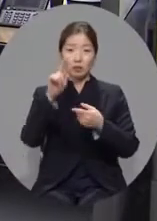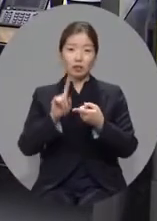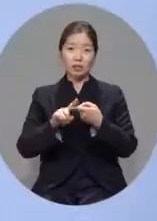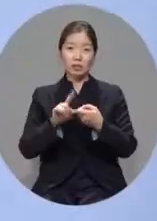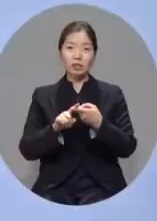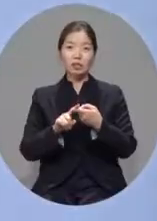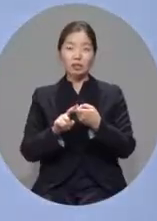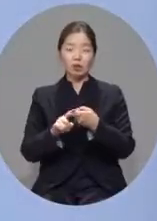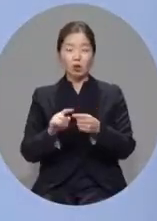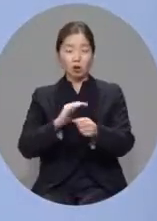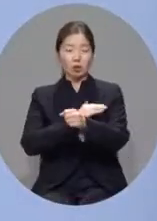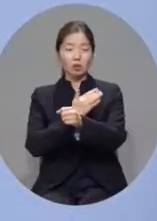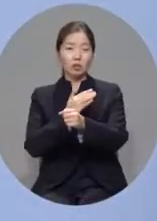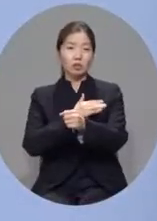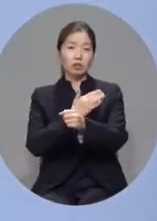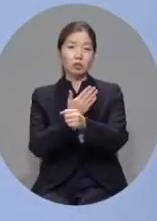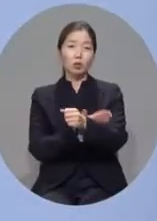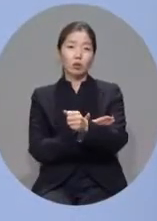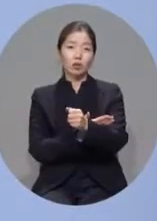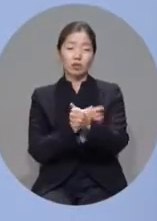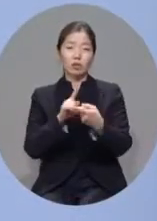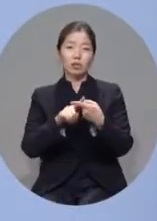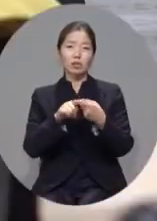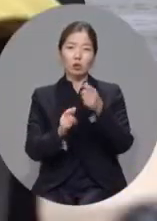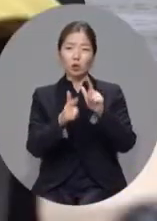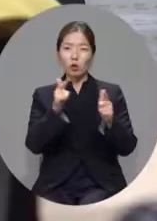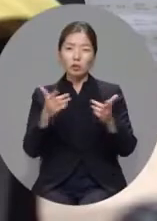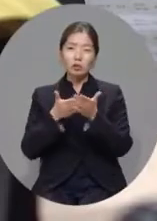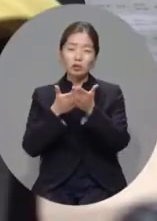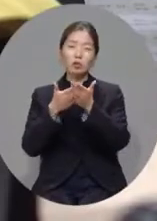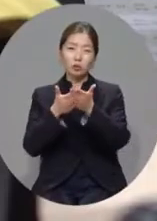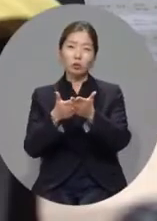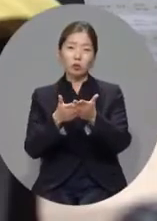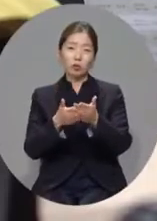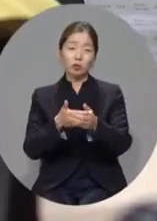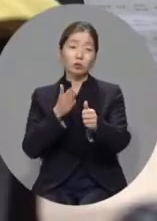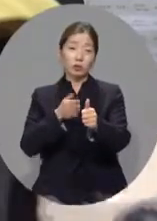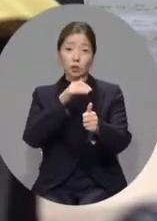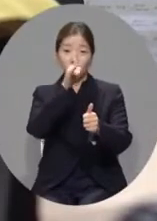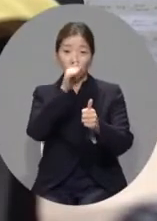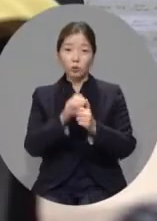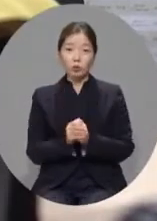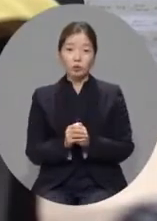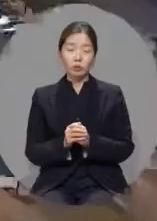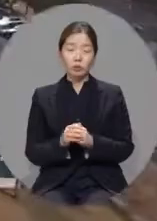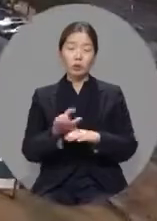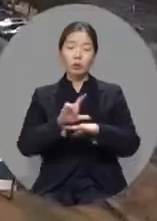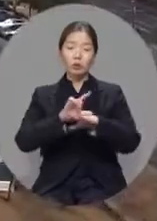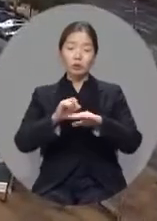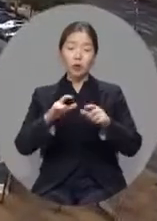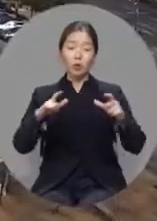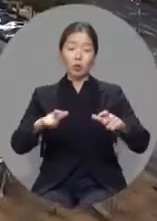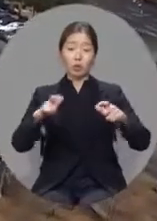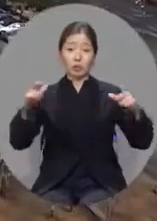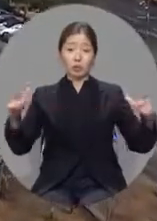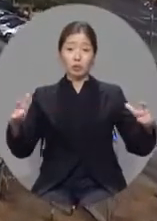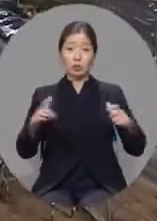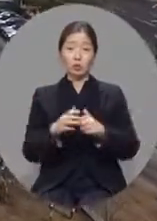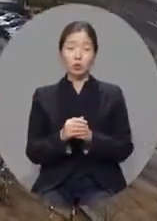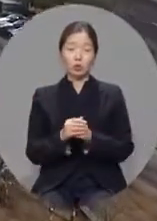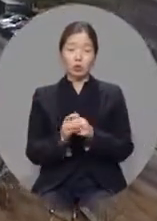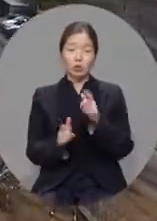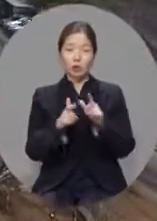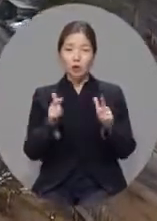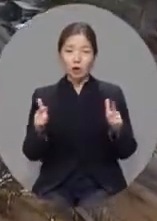시도지사의 인사권 강화와 법률안 의견 제출권 등을 요구하고 있는 상황. 자치권한 확대와 수사의 독립성